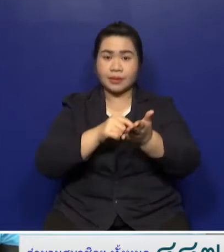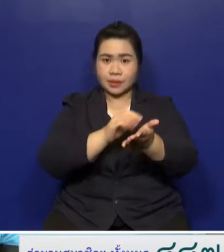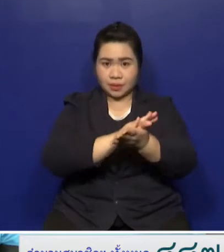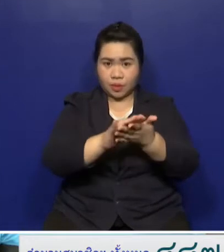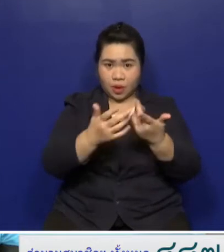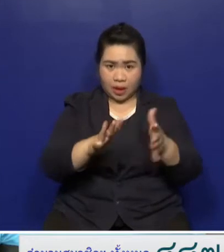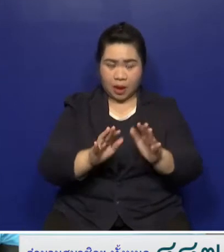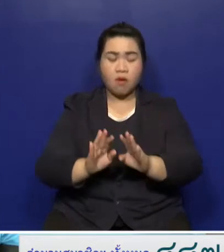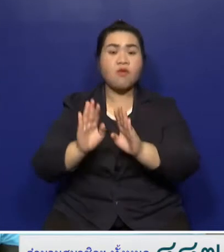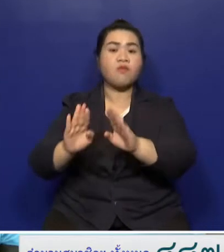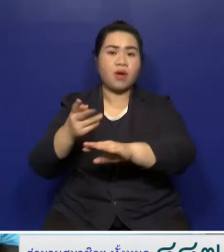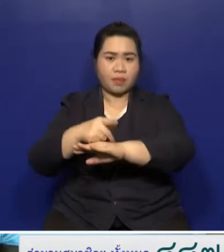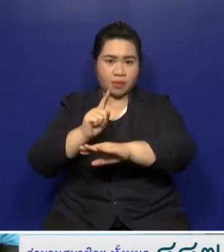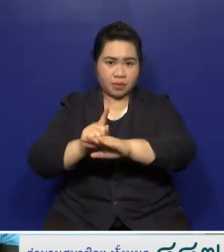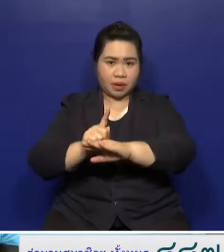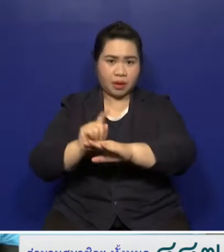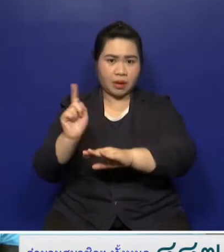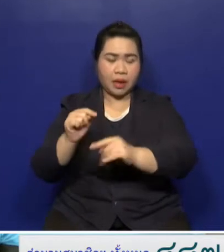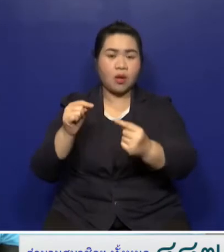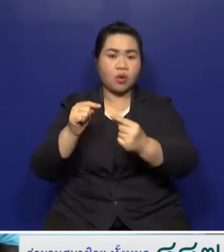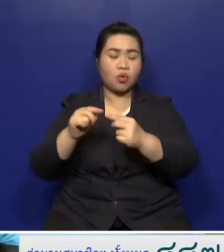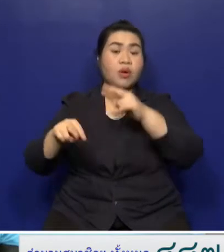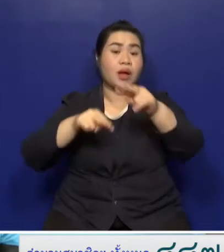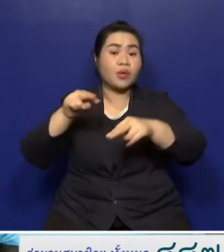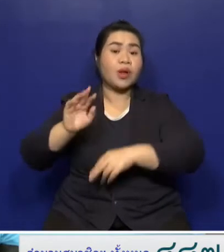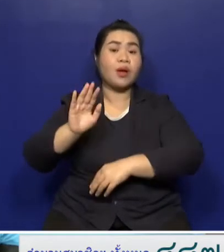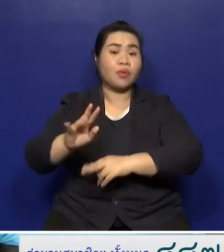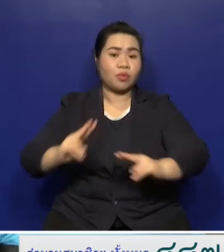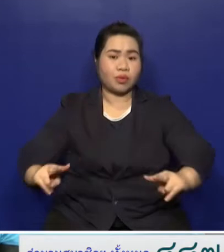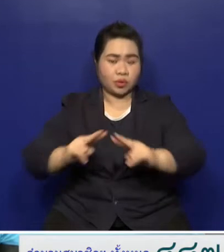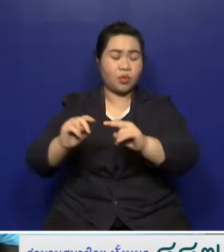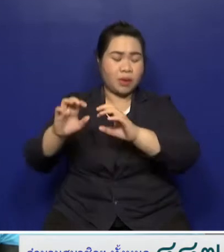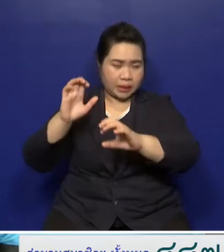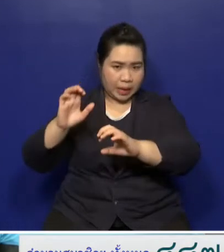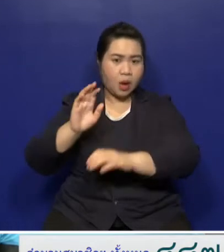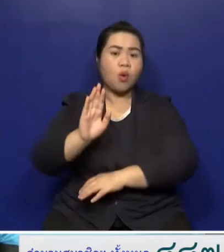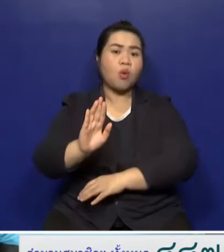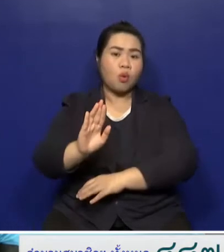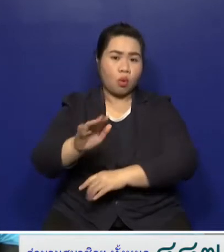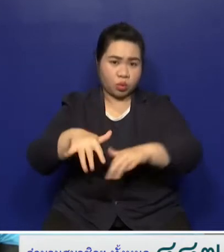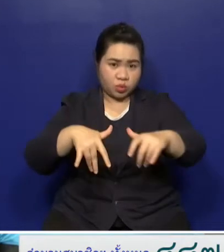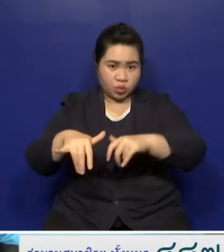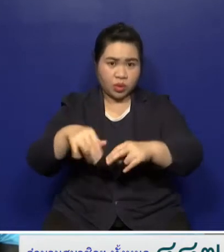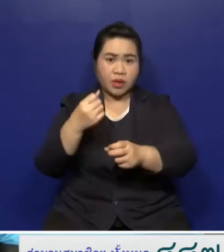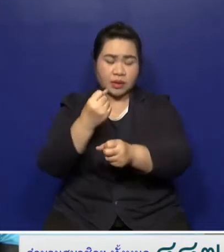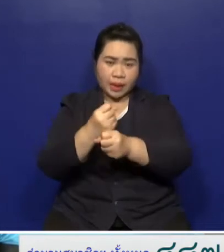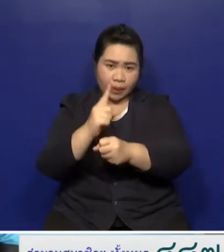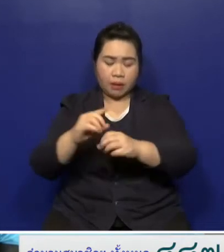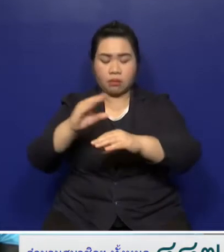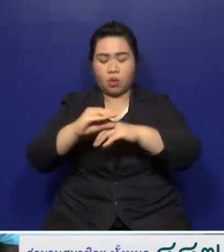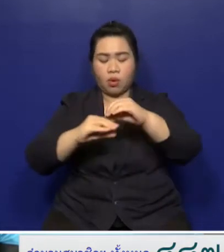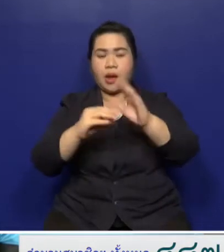านนำเรียนกรมส่งเสริมการปกครองส่วนท้องถิ่นกระทรวงมหาดไทยได้เร่งบรรจุแผนเพื่อจัดสรรงบประมาณรายจ่ายประจ